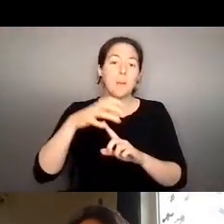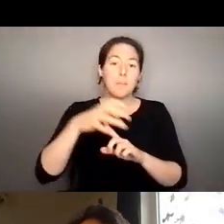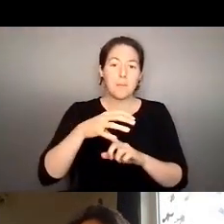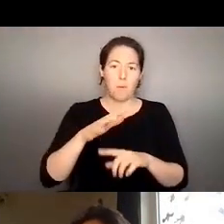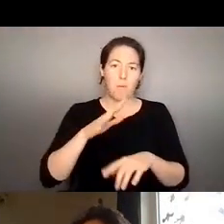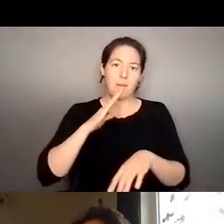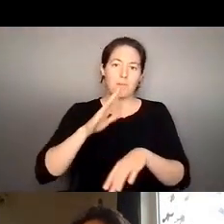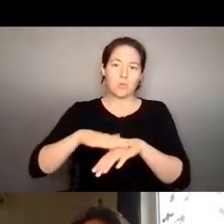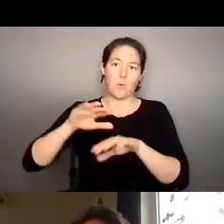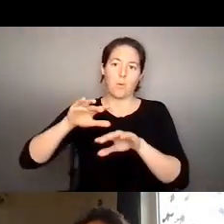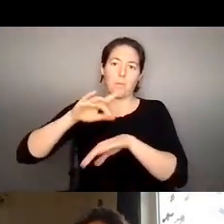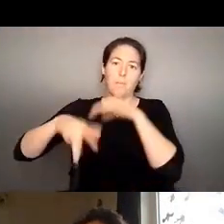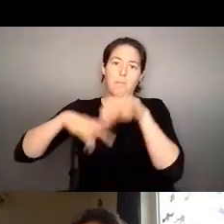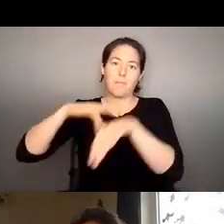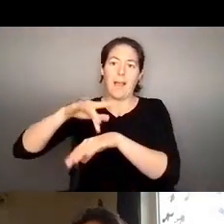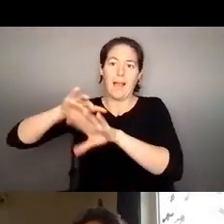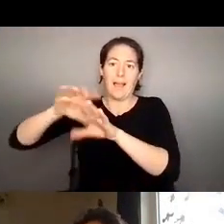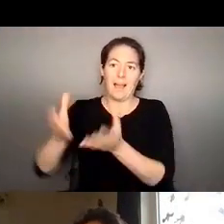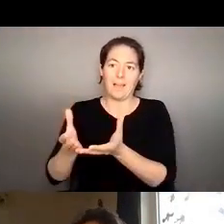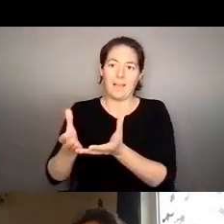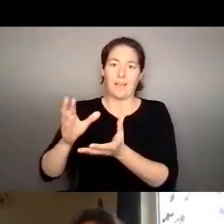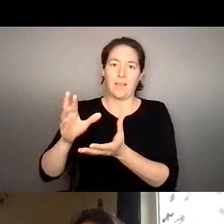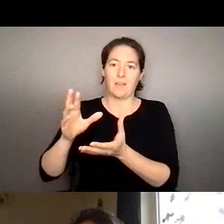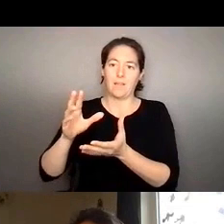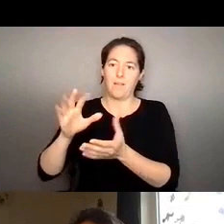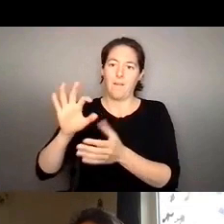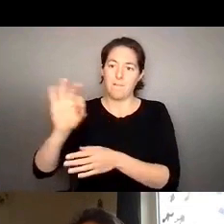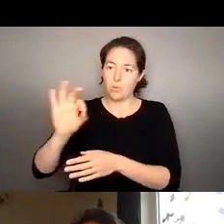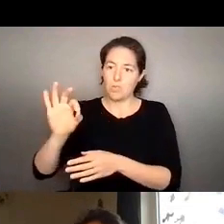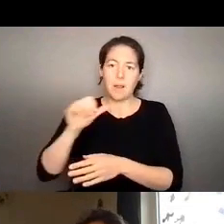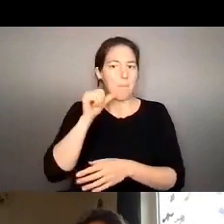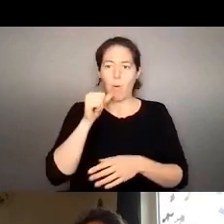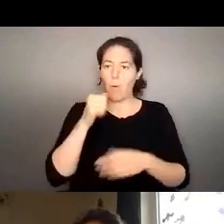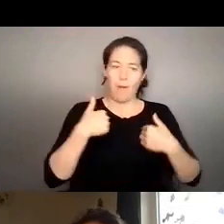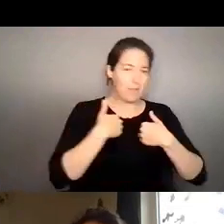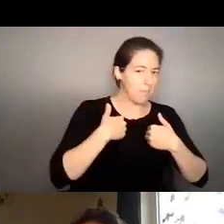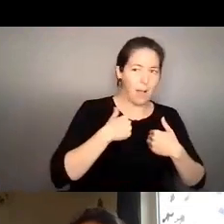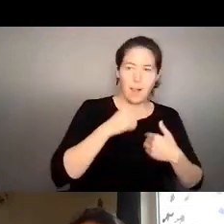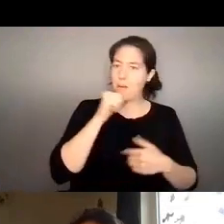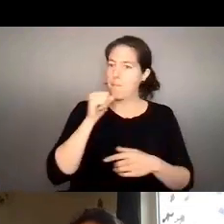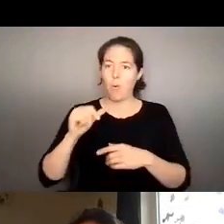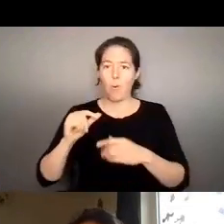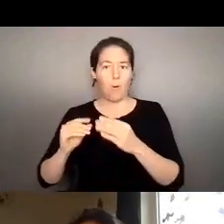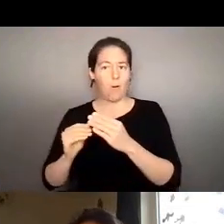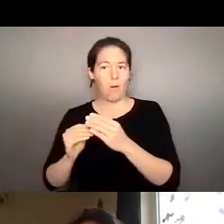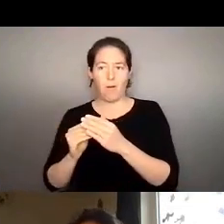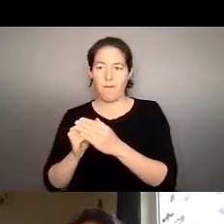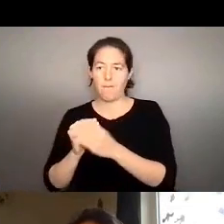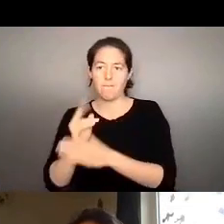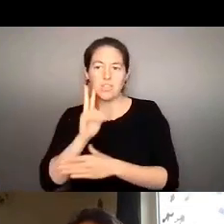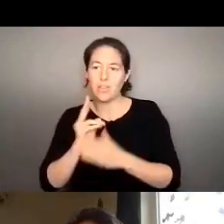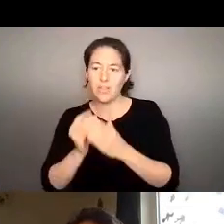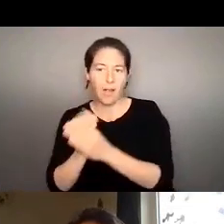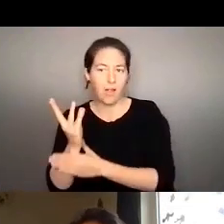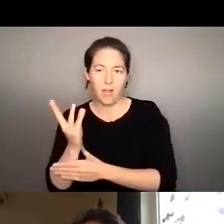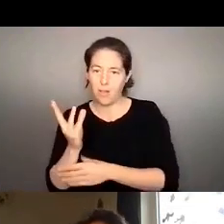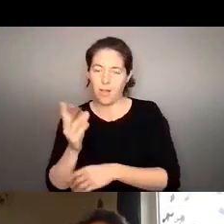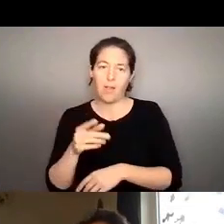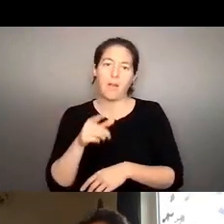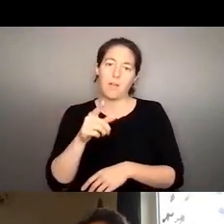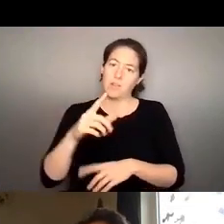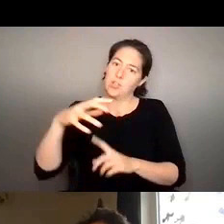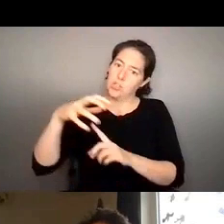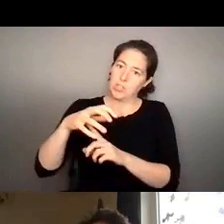règne fongique qui n'est pas ni animal ni végétal. Hein, parmi les 7 grands règnes du vivant, les champignons, donc